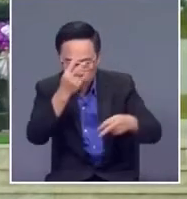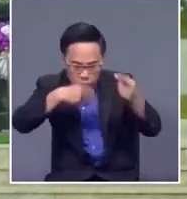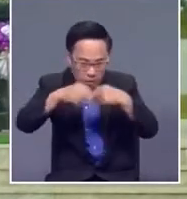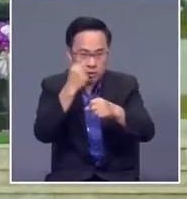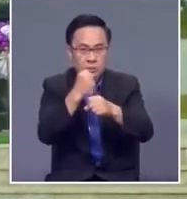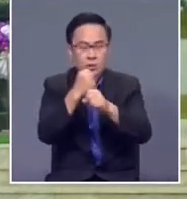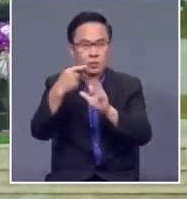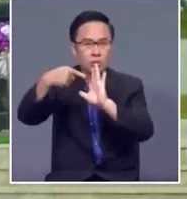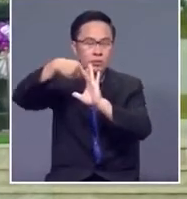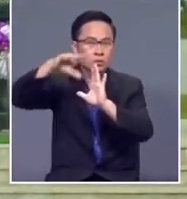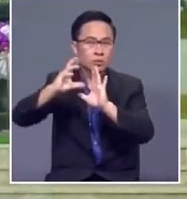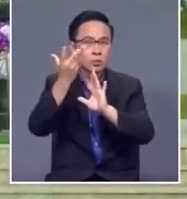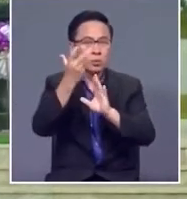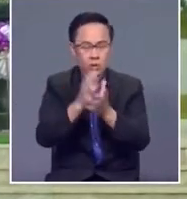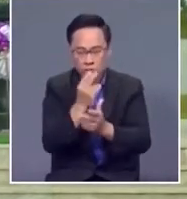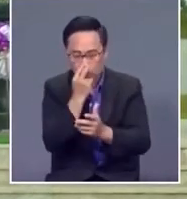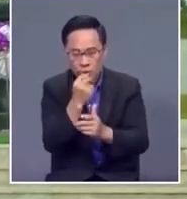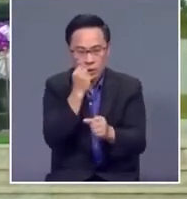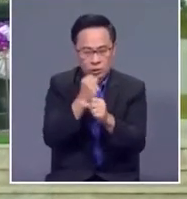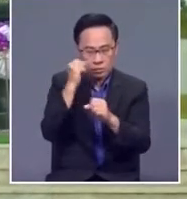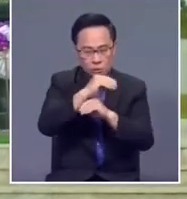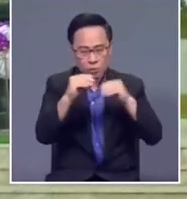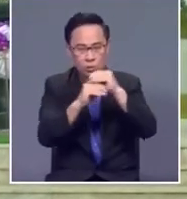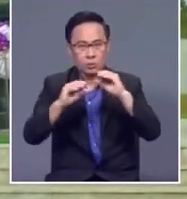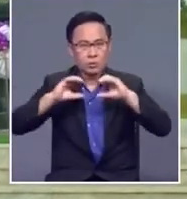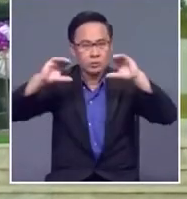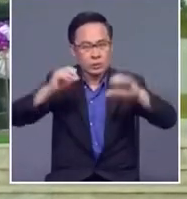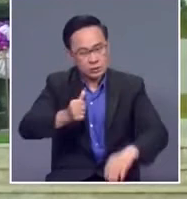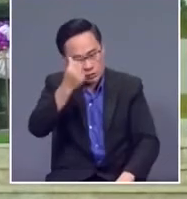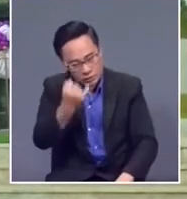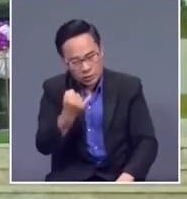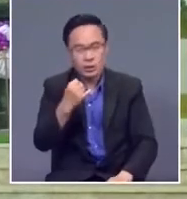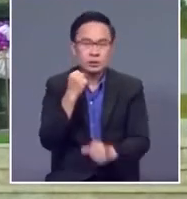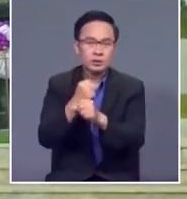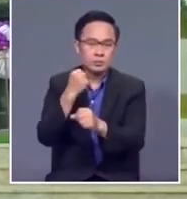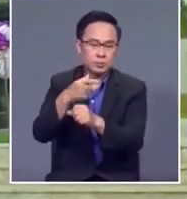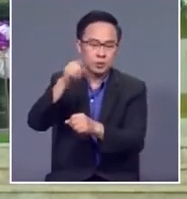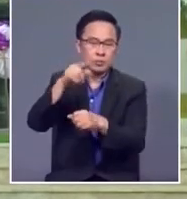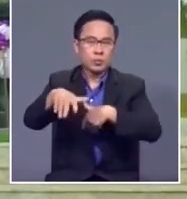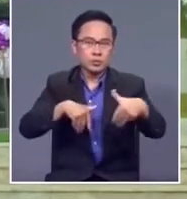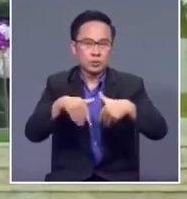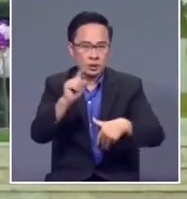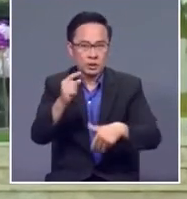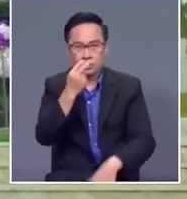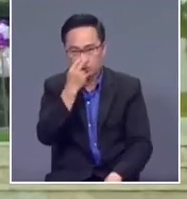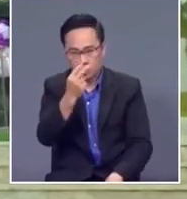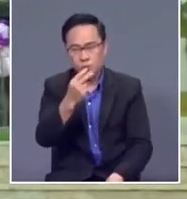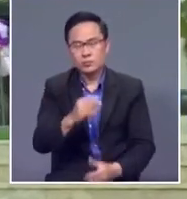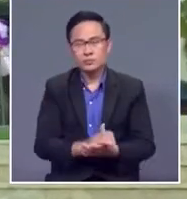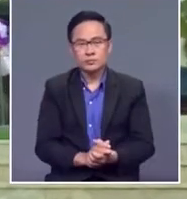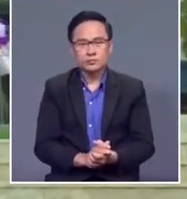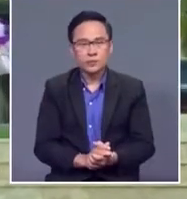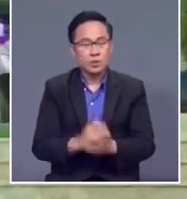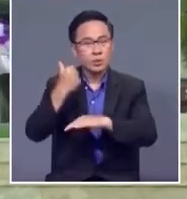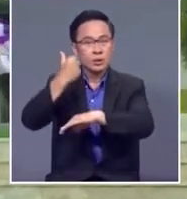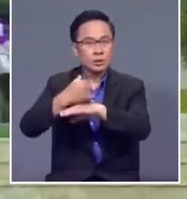ำคัญที่ทางจังหวัดได้มีการขับเคลื่อนตามนโยบายของรัฐบาลเพื่อประโยชน์ของพี่น้องประชาชนแต่ว่าจะมีเรื่องอะไรบ้างนะคะไปติดตามจากท่านผู้ว่าราช